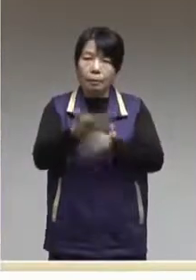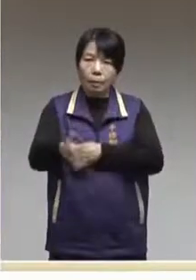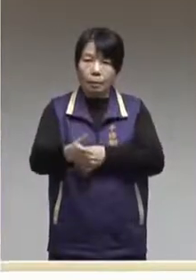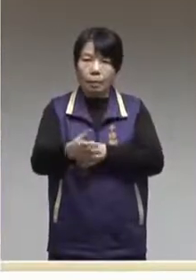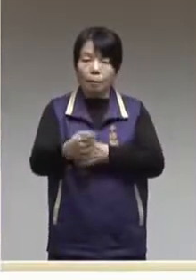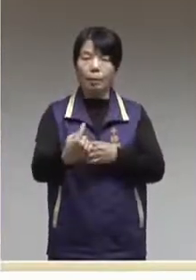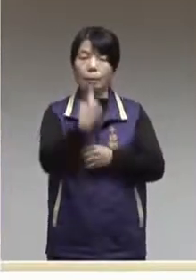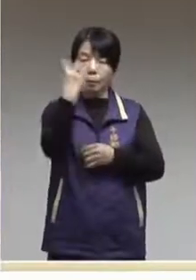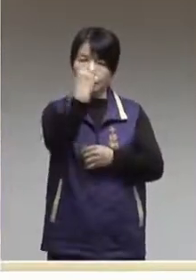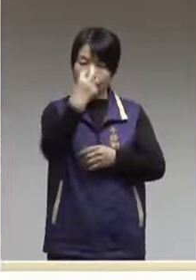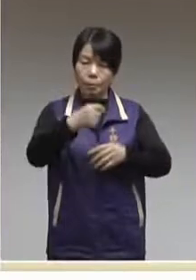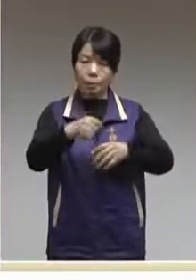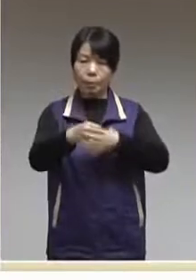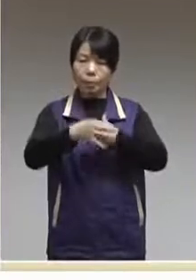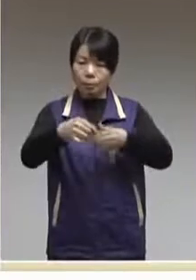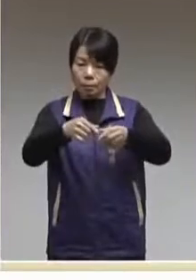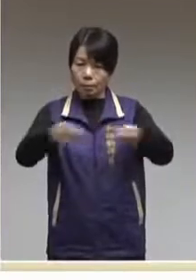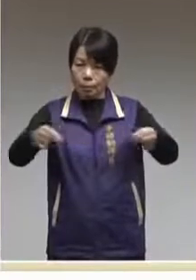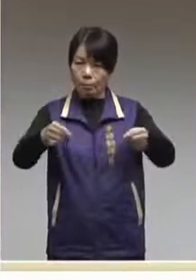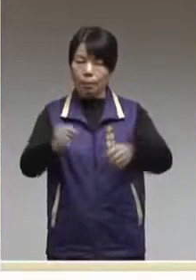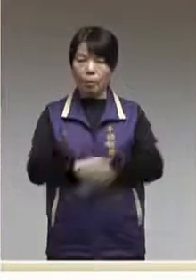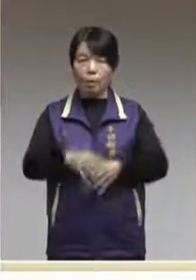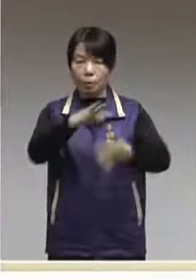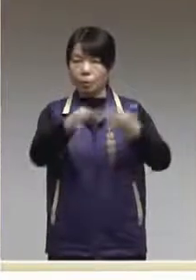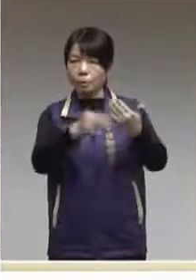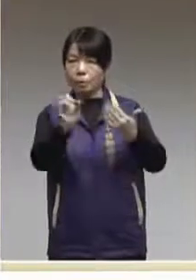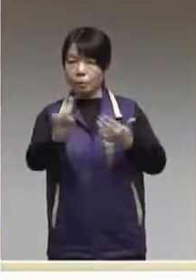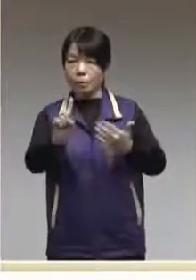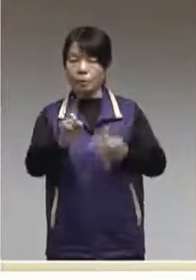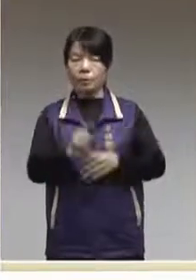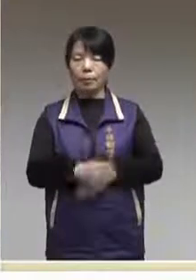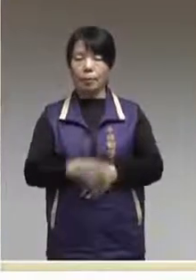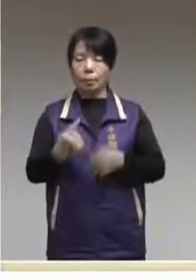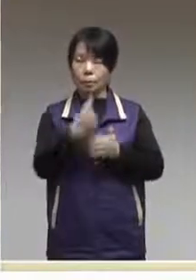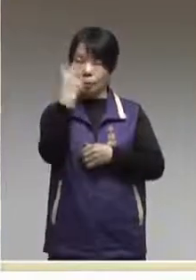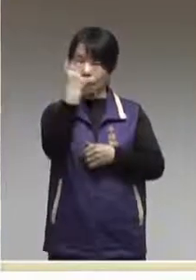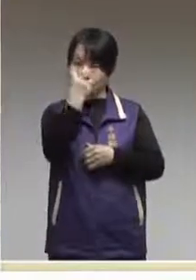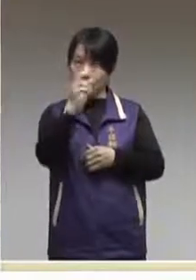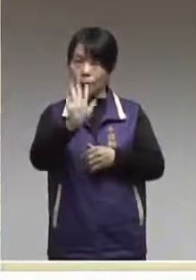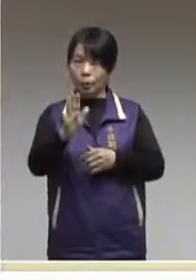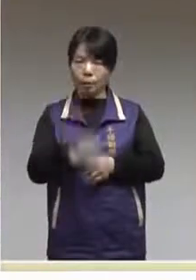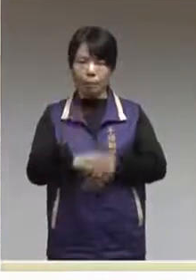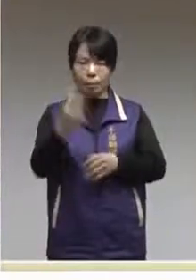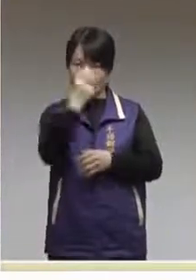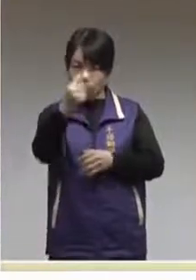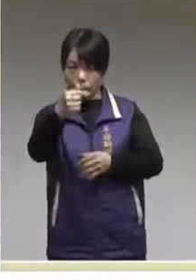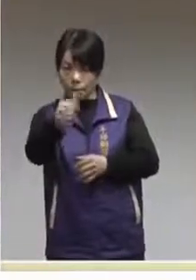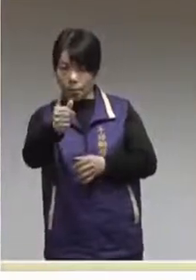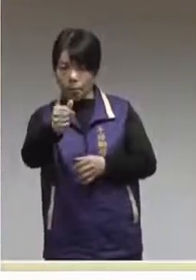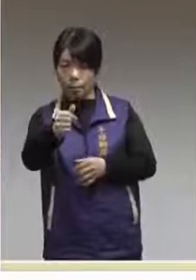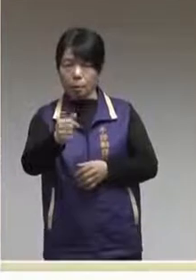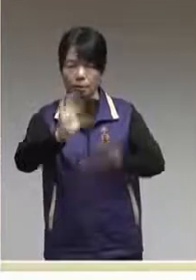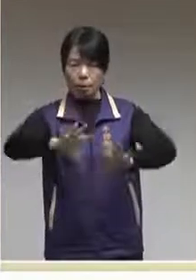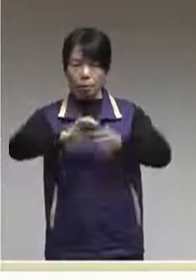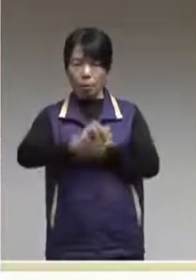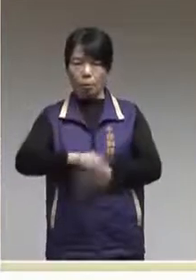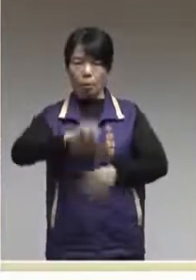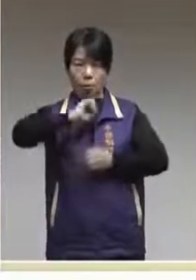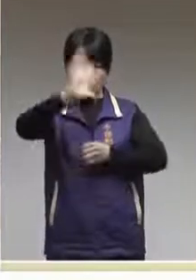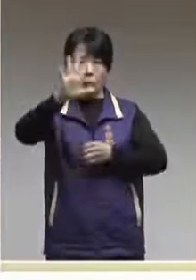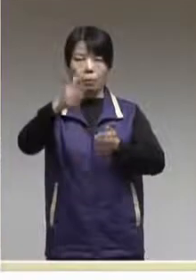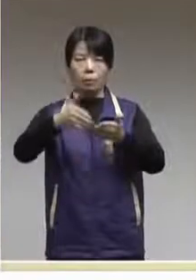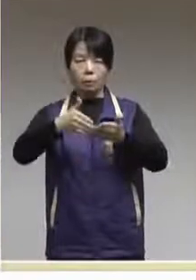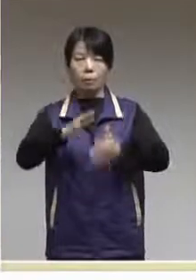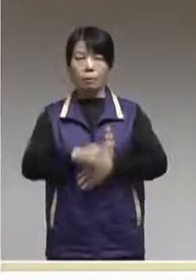那相关的 SOP 其实就是将试剂快筛如果阳性的话，那就要通报